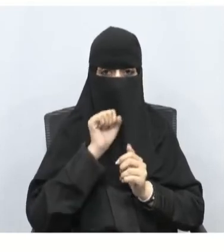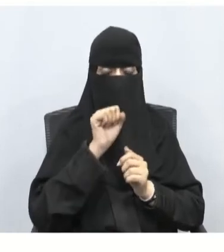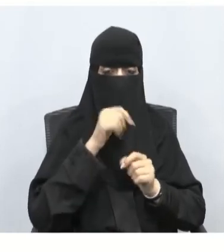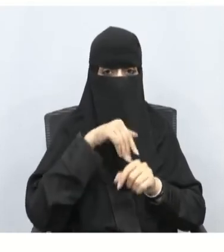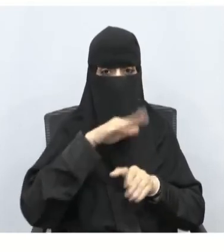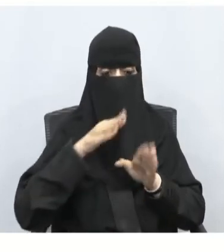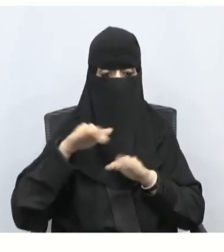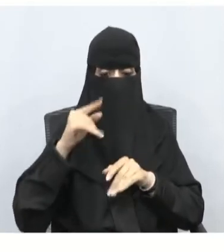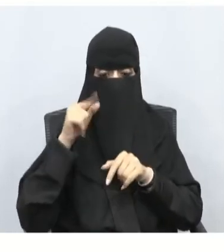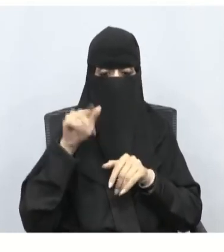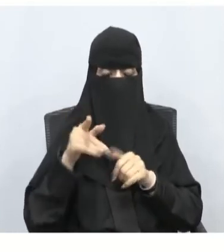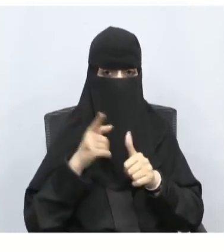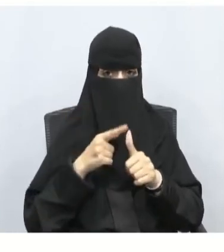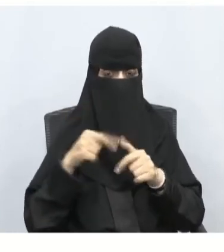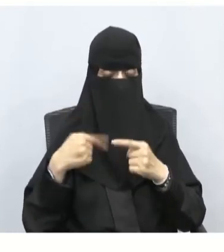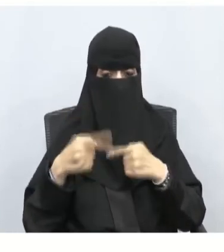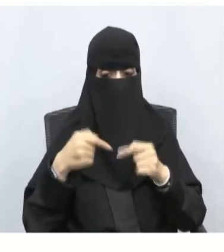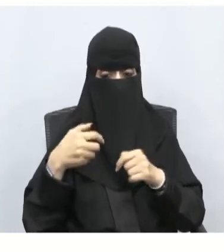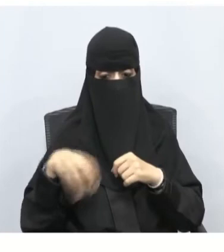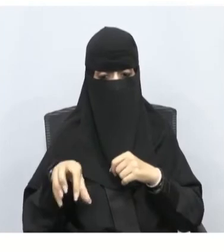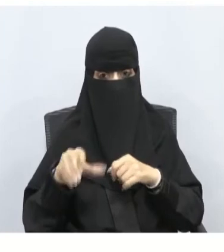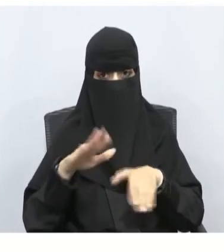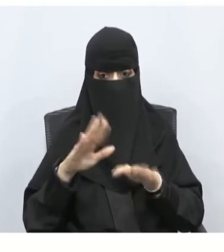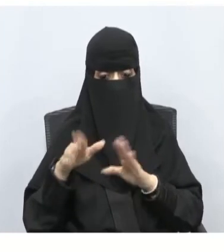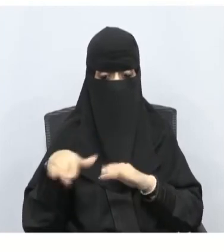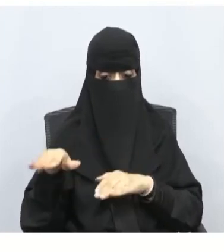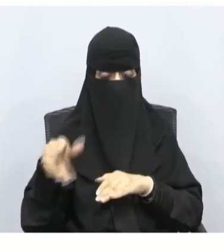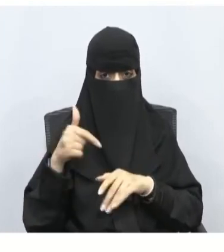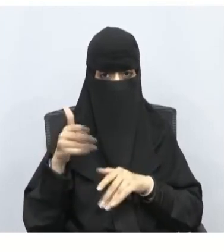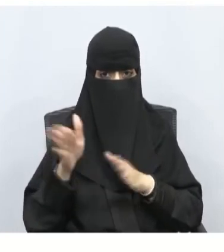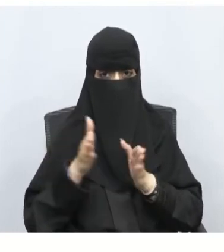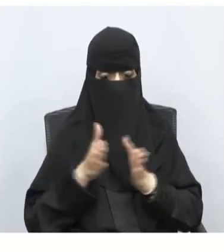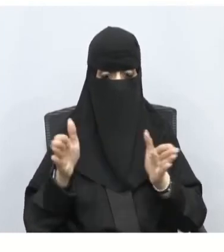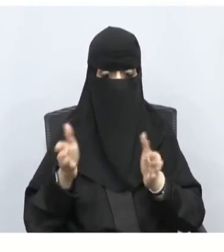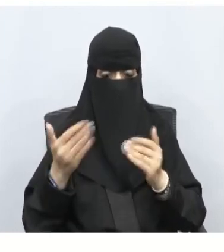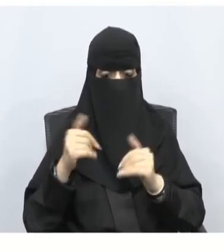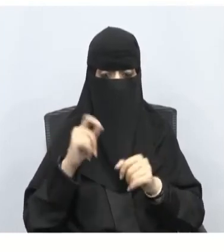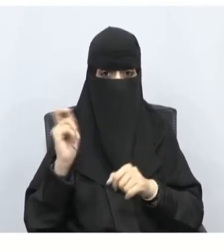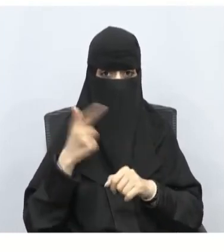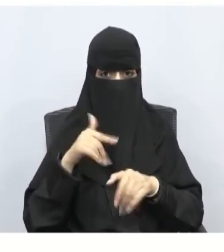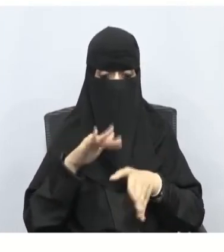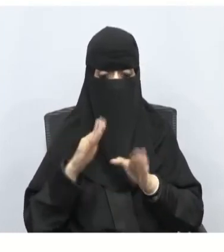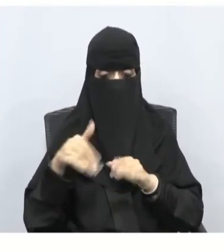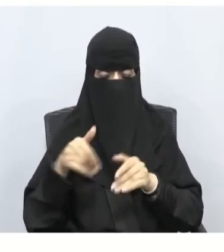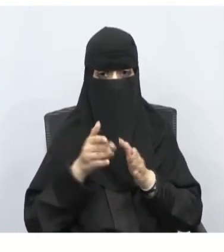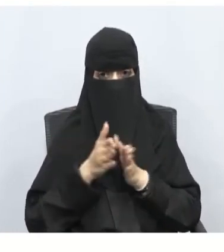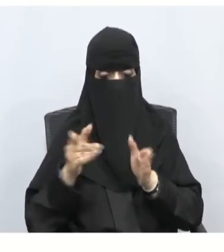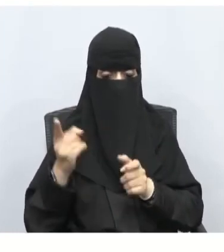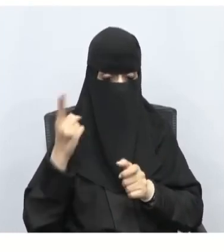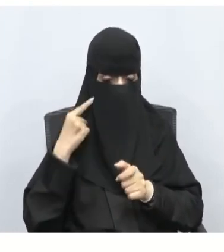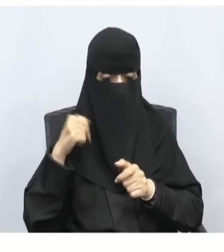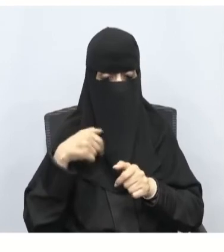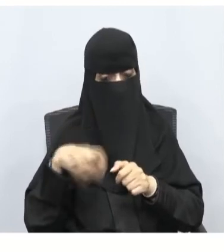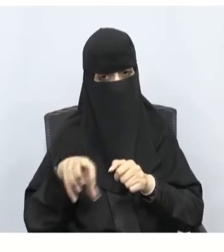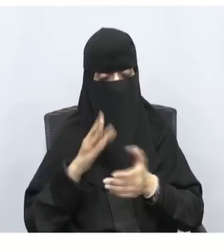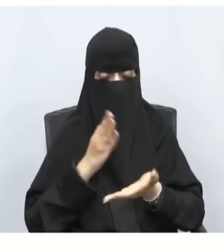ما هي خصائص الصوت؟ نستكملها. النوع موجات طولية، سرعتها حسب